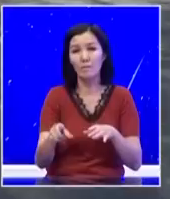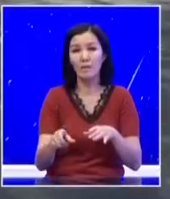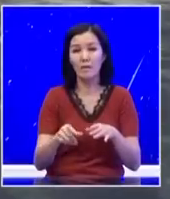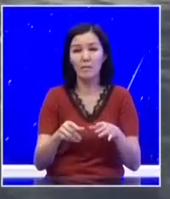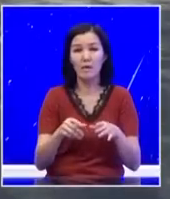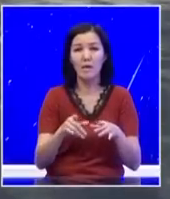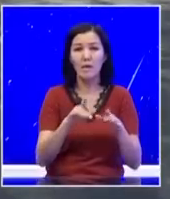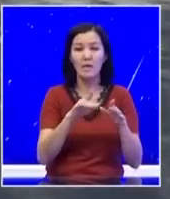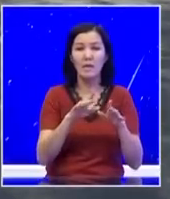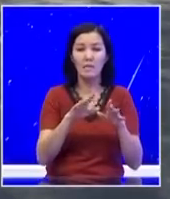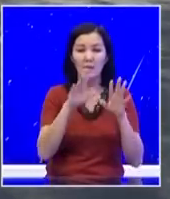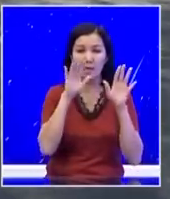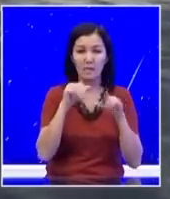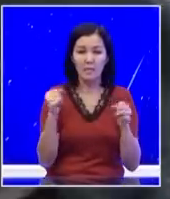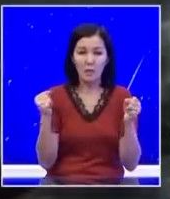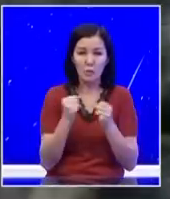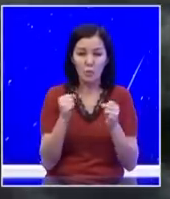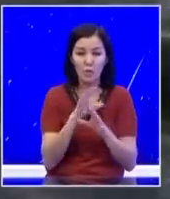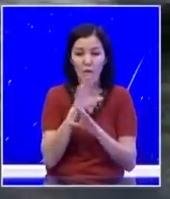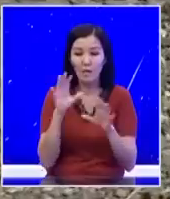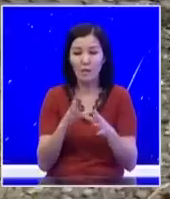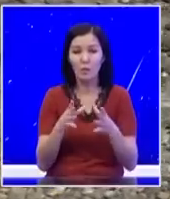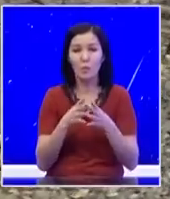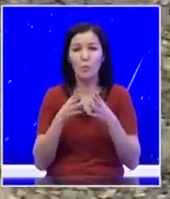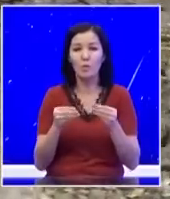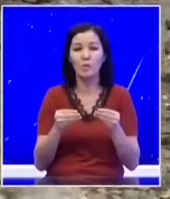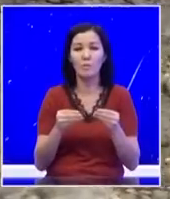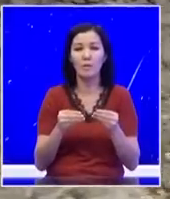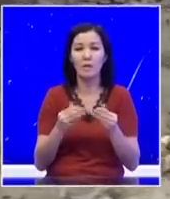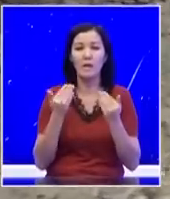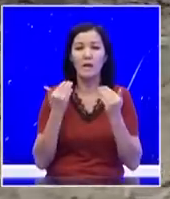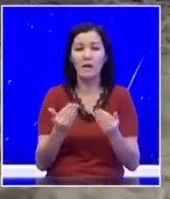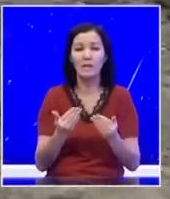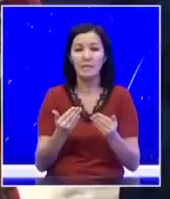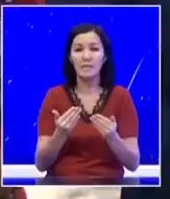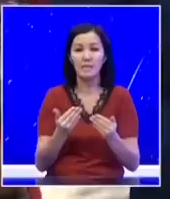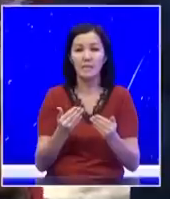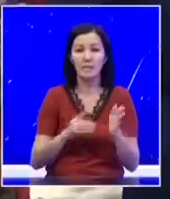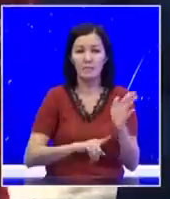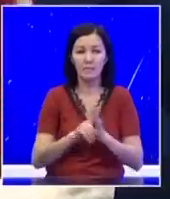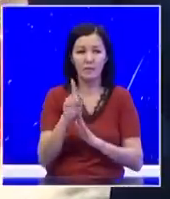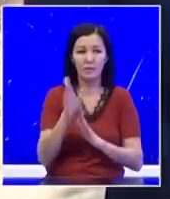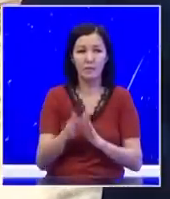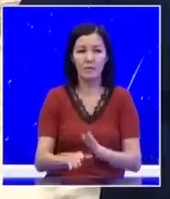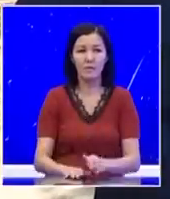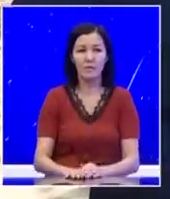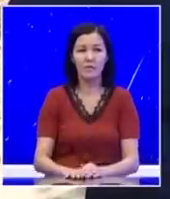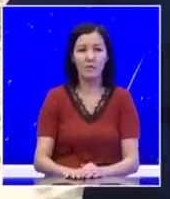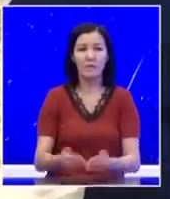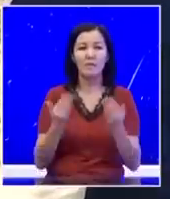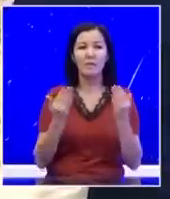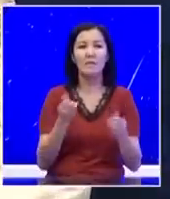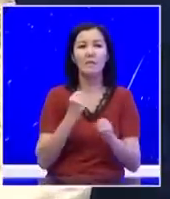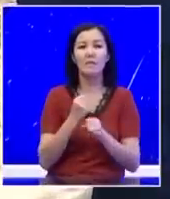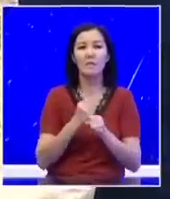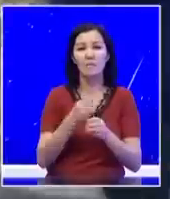қыстай күтіп баптау жұмыстарымен сақтап отырдық, көктемгі судан бөлініп қалды деп отыр. Осы ямышты жүргіземіз, енді не істейміз? Енді средний ремонтқа